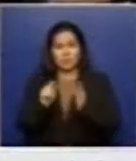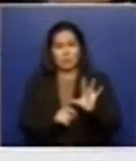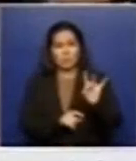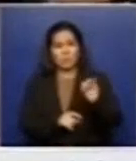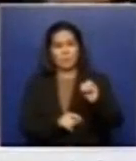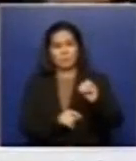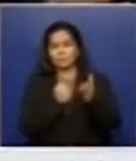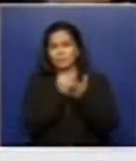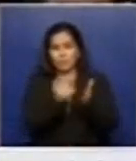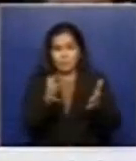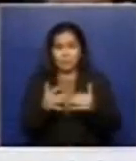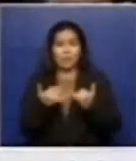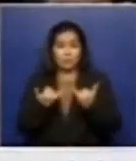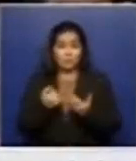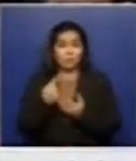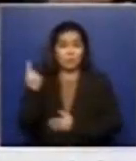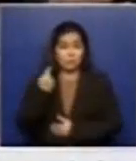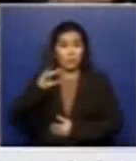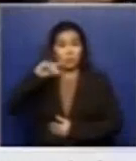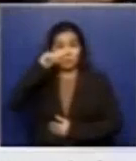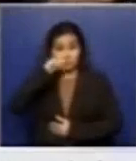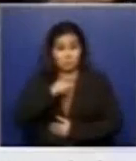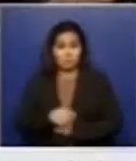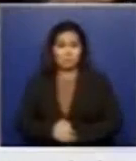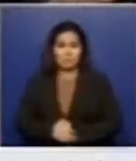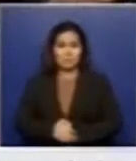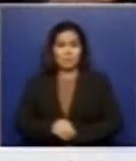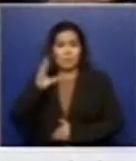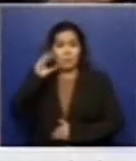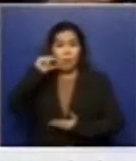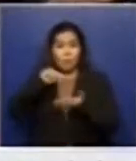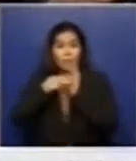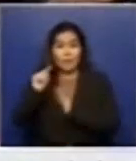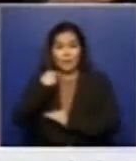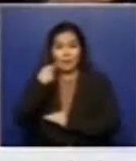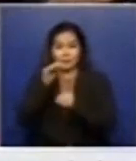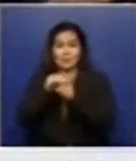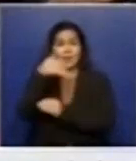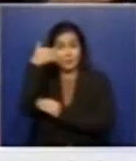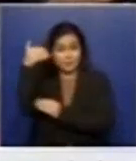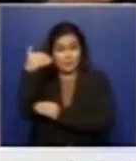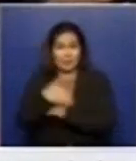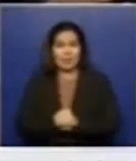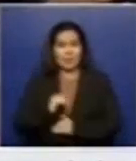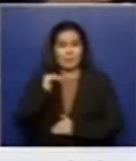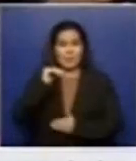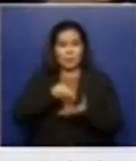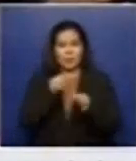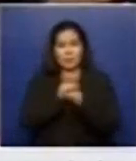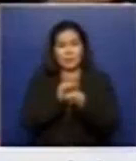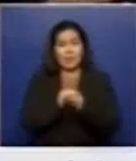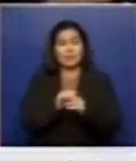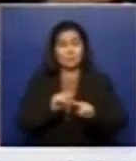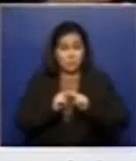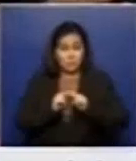ยวันนี้การท่องเที่ยวครับพ่อคือธนาคารแห่งประเทศไทยพี่คือธนาคารพาณิชย์น้